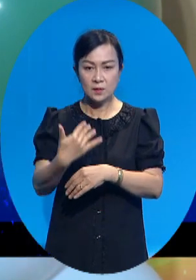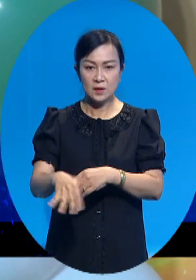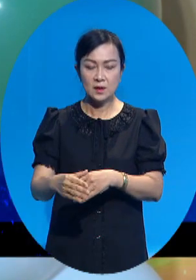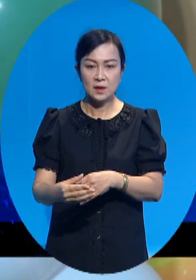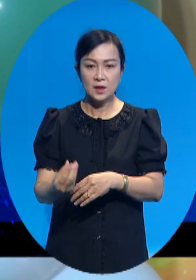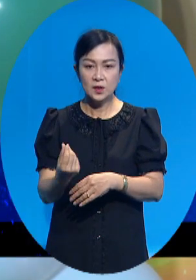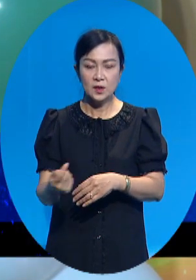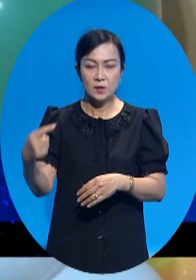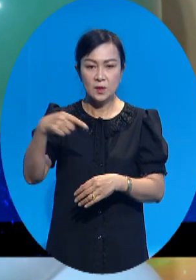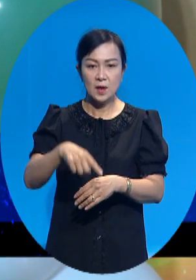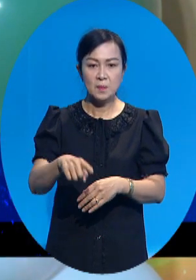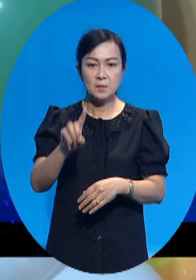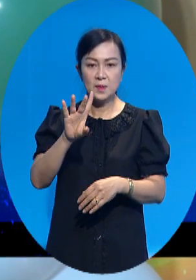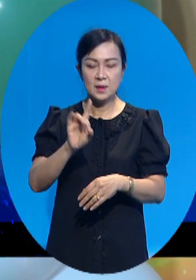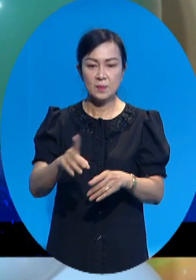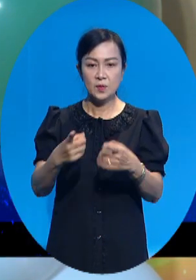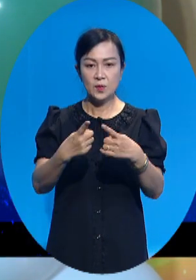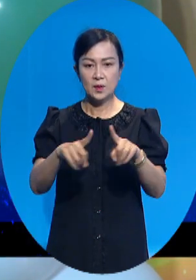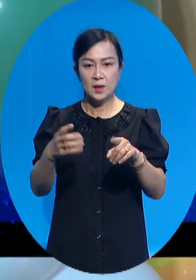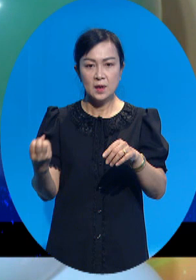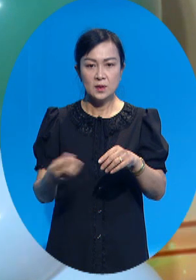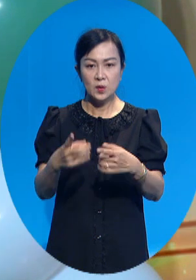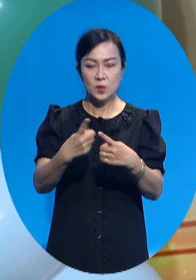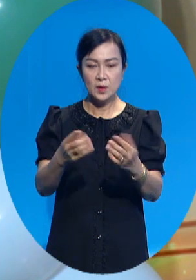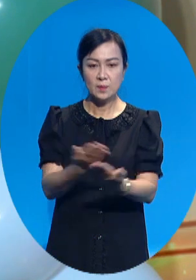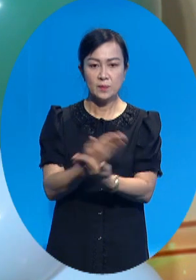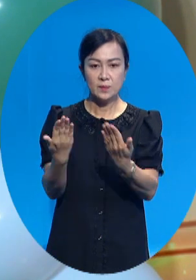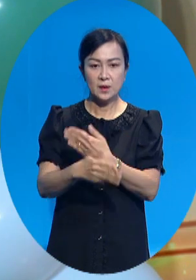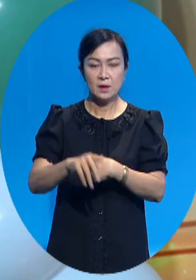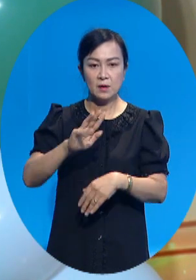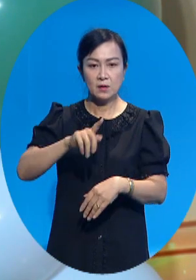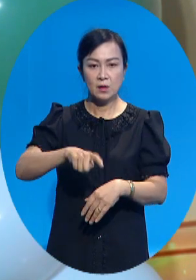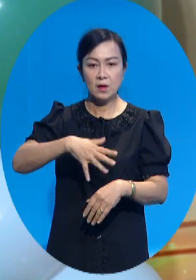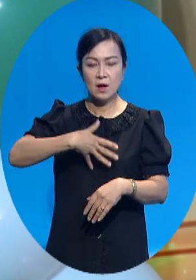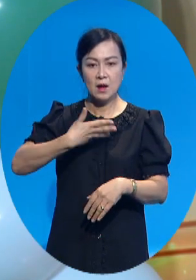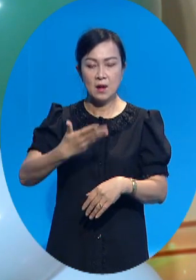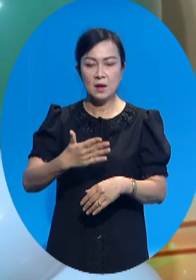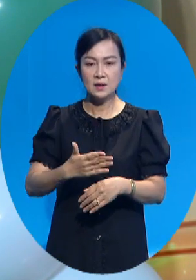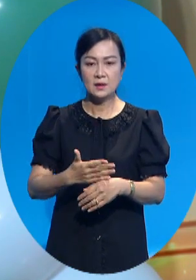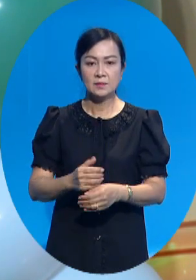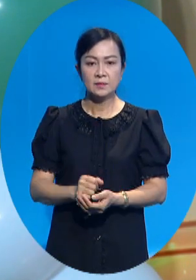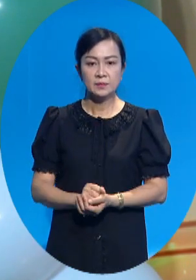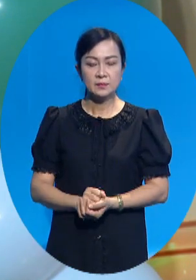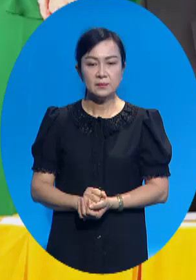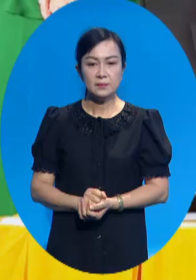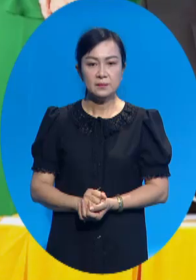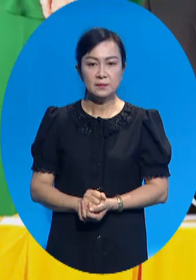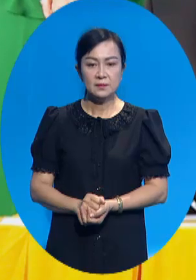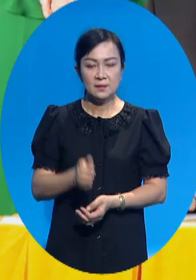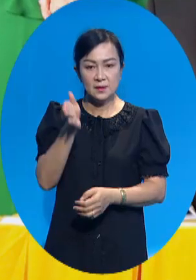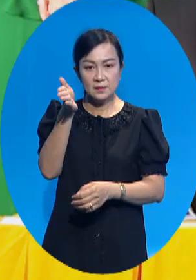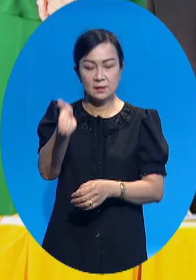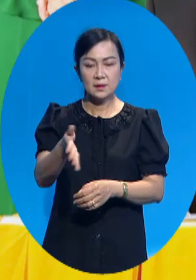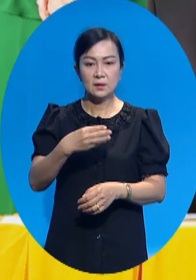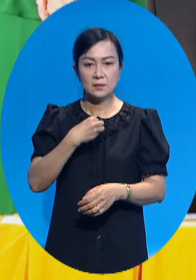rót vốn vào hơn 15 doanh nghiệp và có một số doanh nghiệp đã trở nên có lợi nhuận và một số doanh nghiệp là chuẩn bị được niêm yết. Và định hướng tương